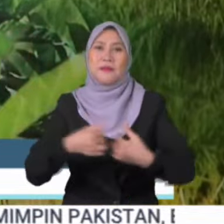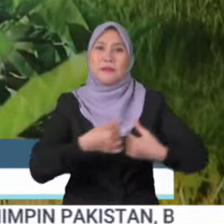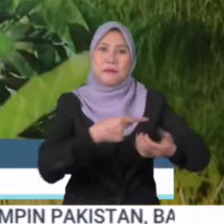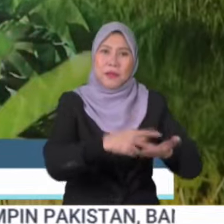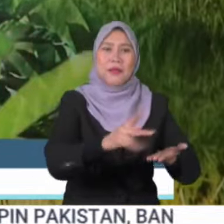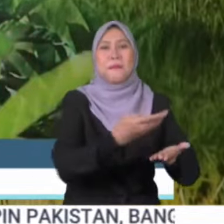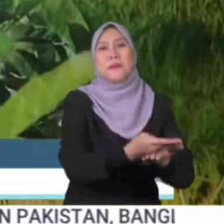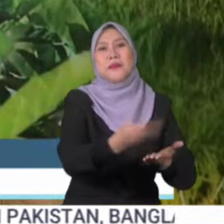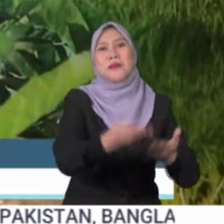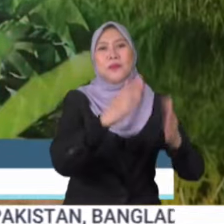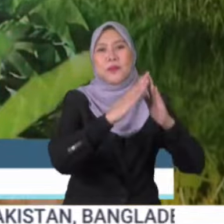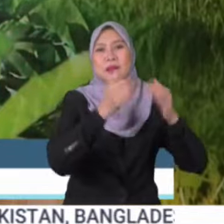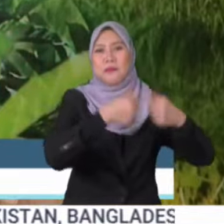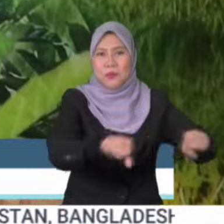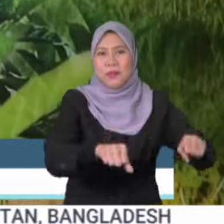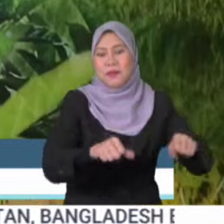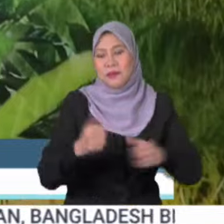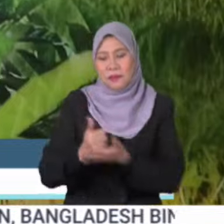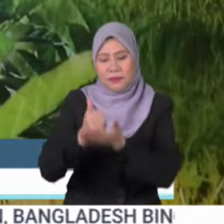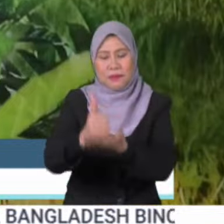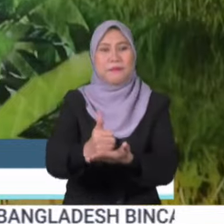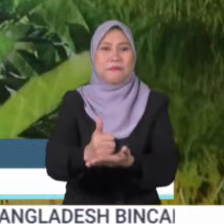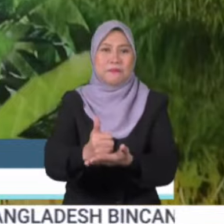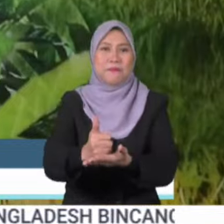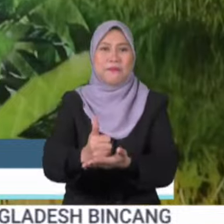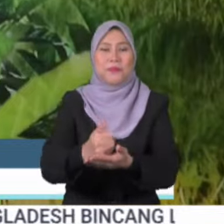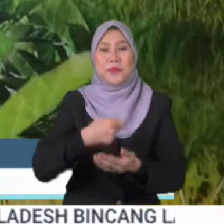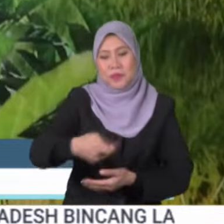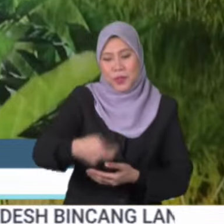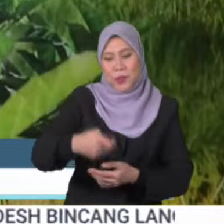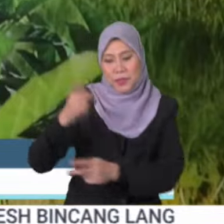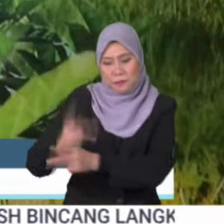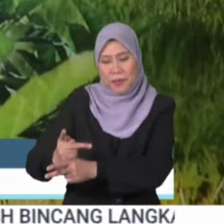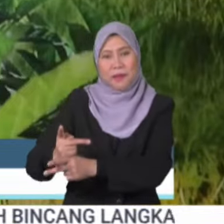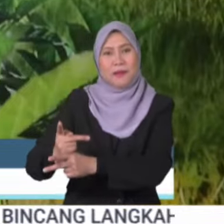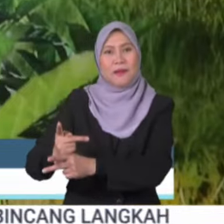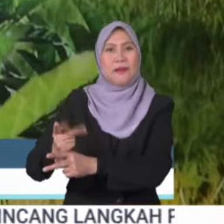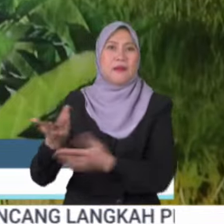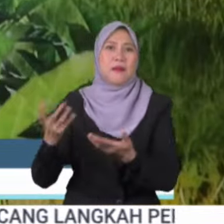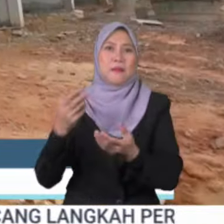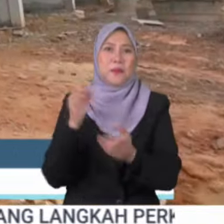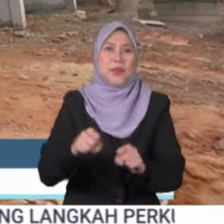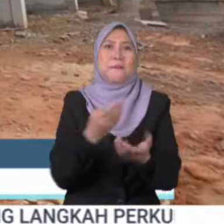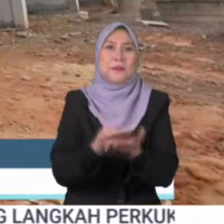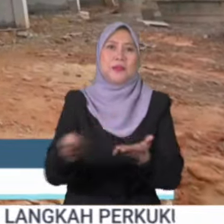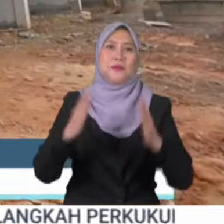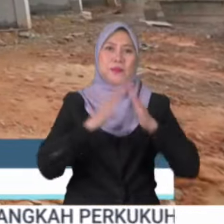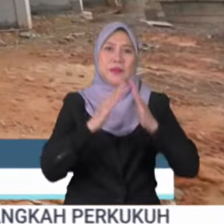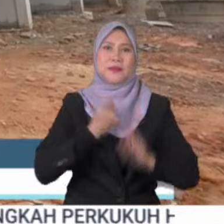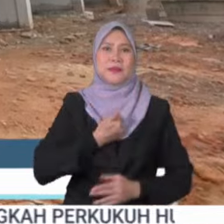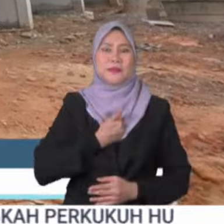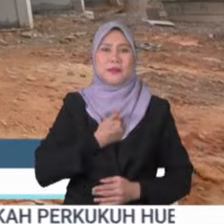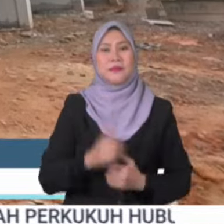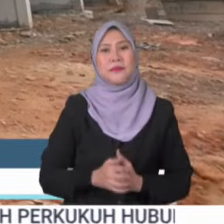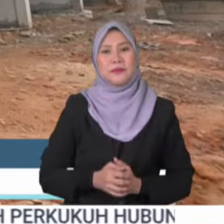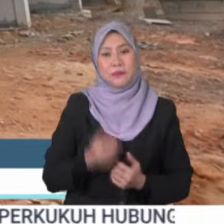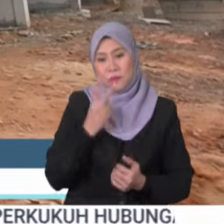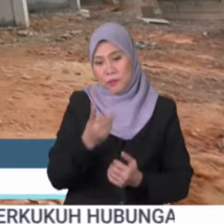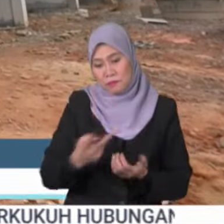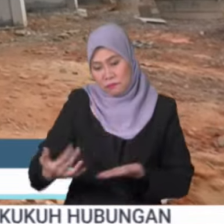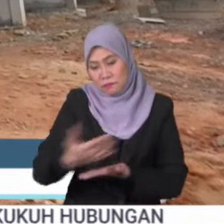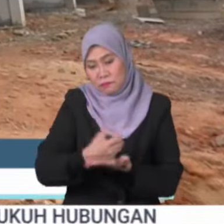lah. Jadi kita sebenarnya membantu orang-orang muda ni sewa, simpan dan akhirnya memiliki rumah. Melihat kepada